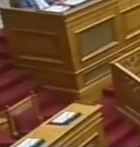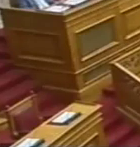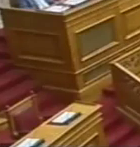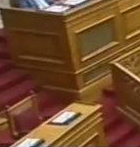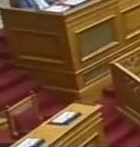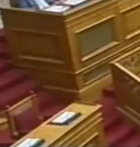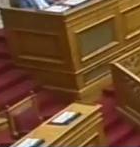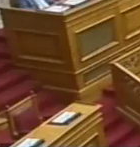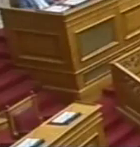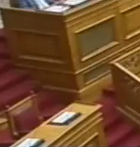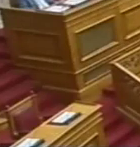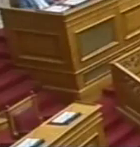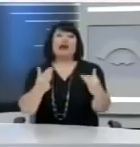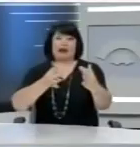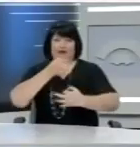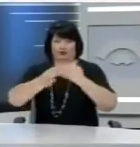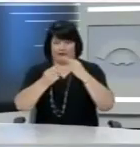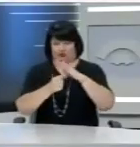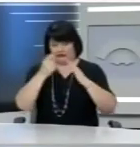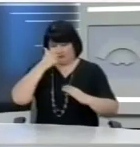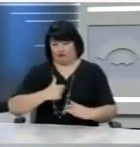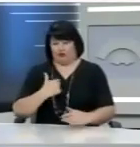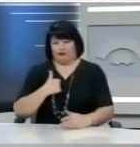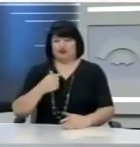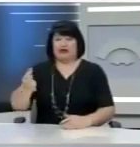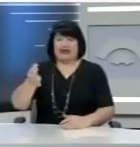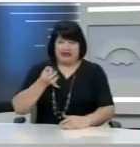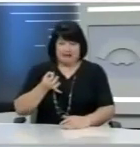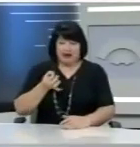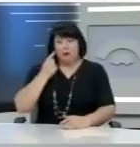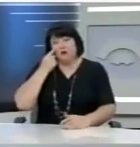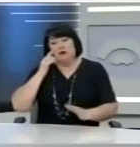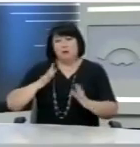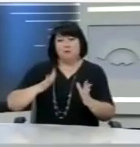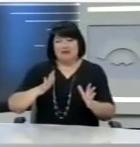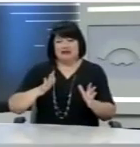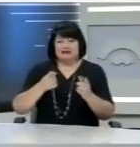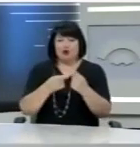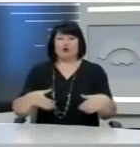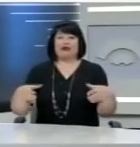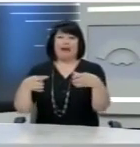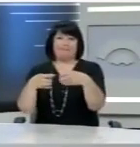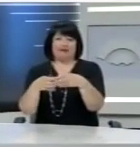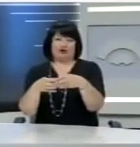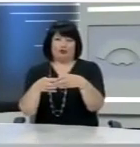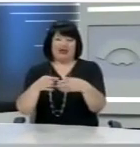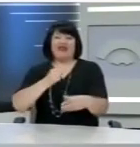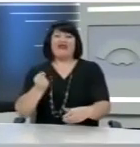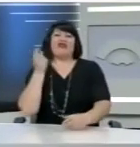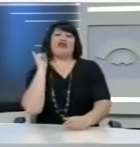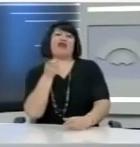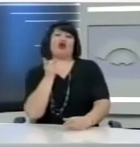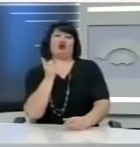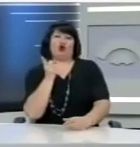και εσείς ο ίδιος ευθύνη. Σας ευχαριστώ πολύ. Μίλησε λοιπόν ότι του φάνηκε ότι η Επιτροπή Δεοντολογίας